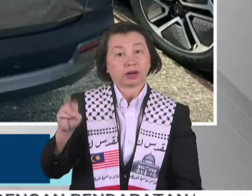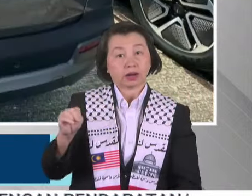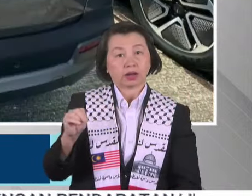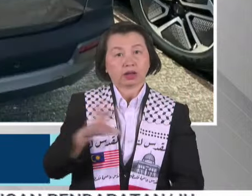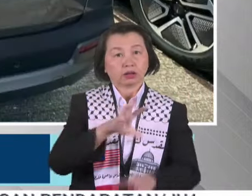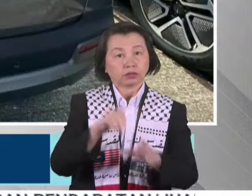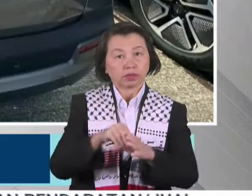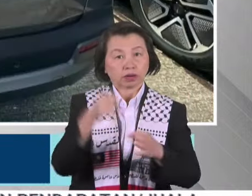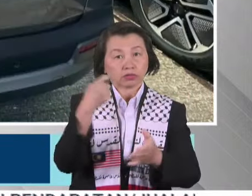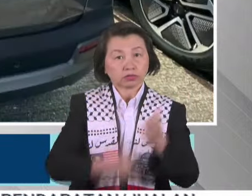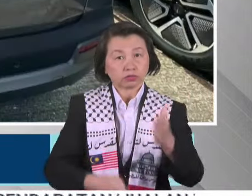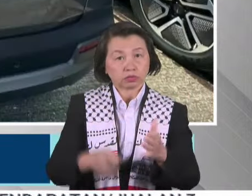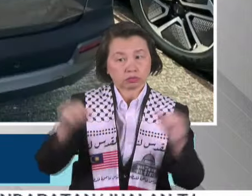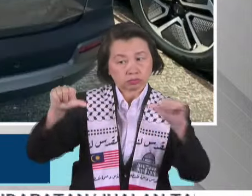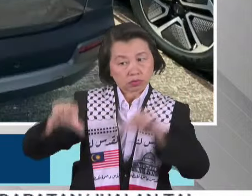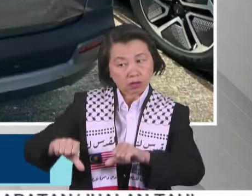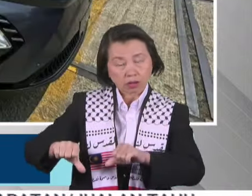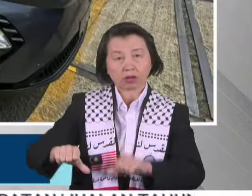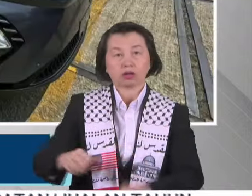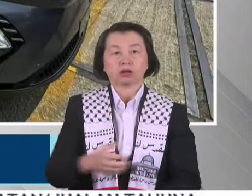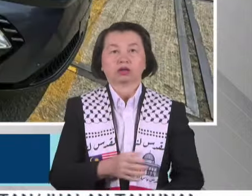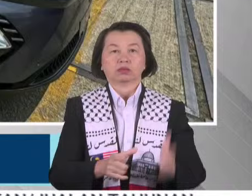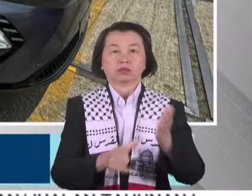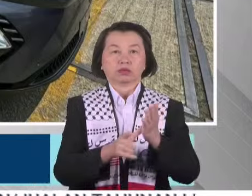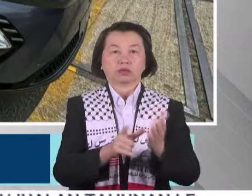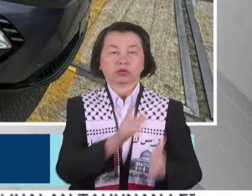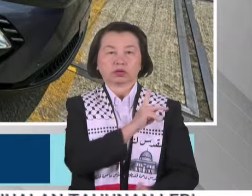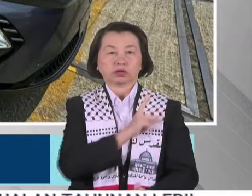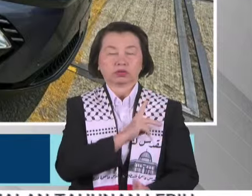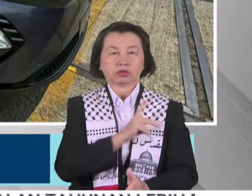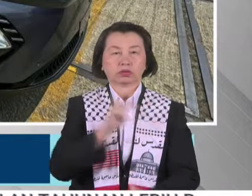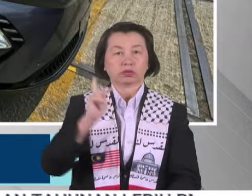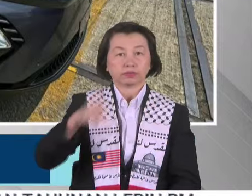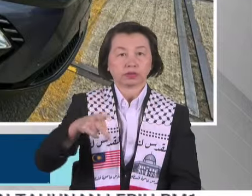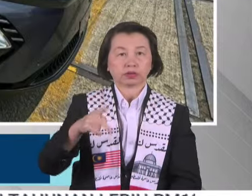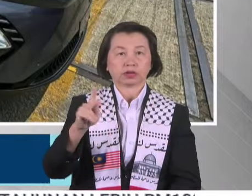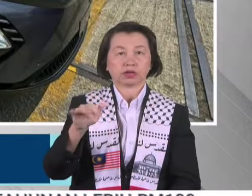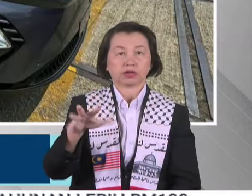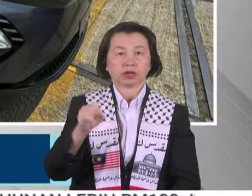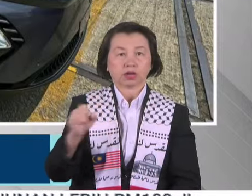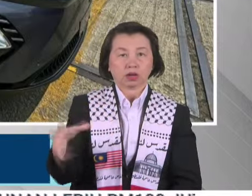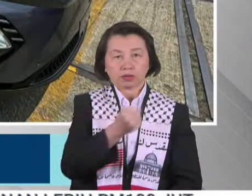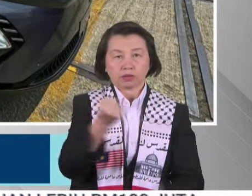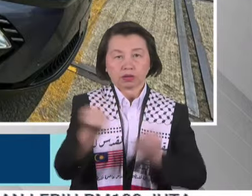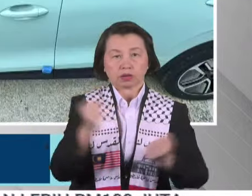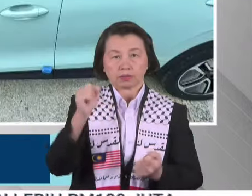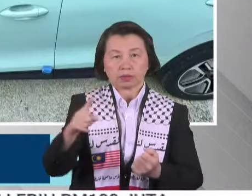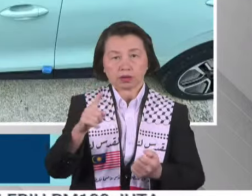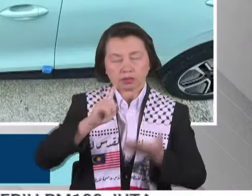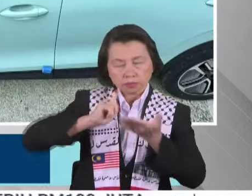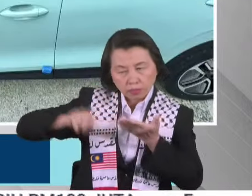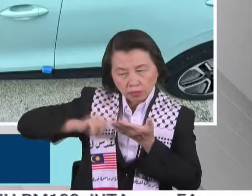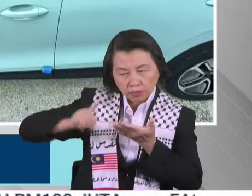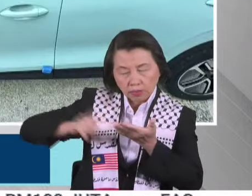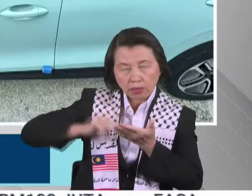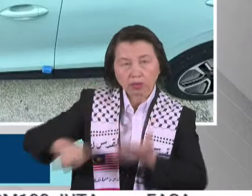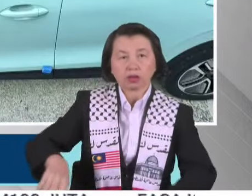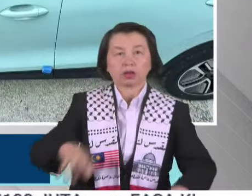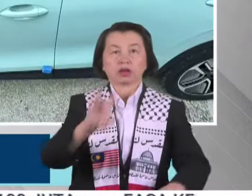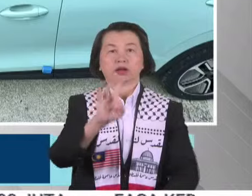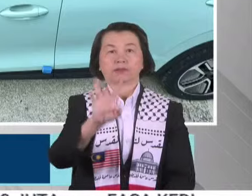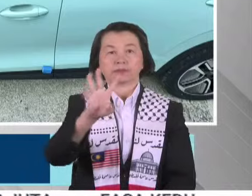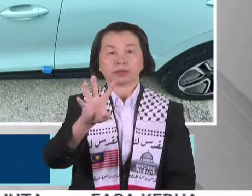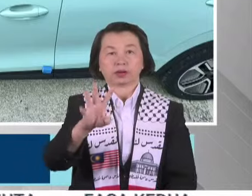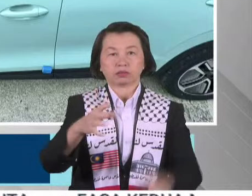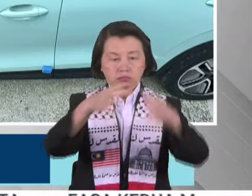ringgit termasuk cukai gagal. Penolong Ketua Pengarah Kastam Zon Tengah memaklumkan rampasan kereta mewah itu hasil pemeriksaan terhadap